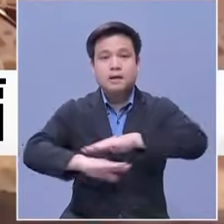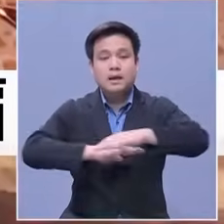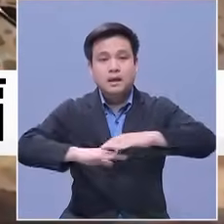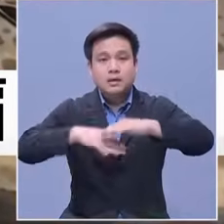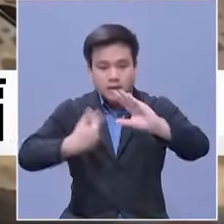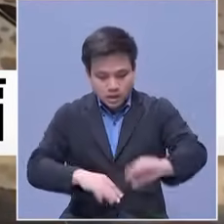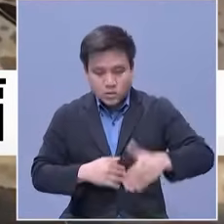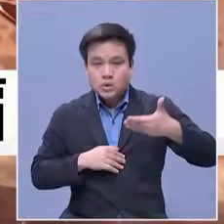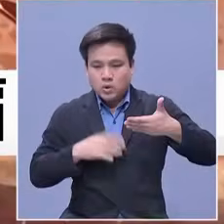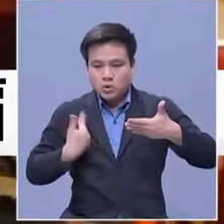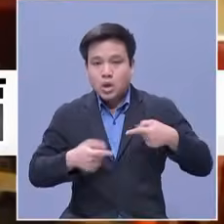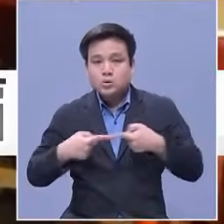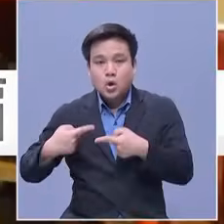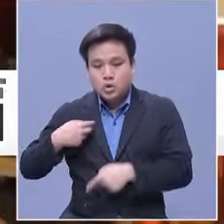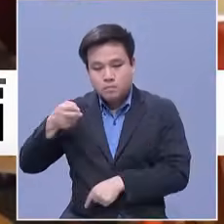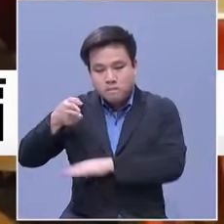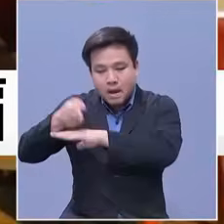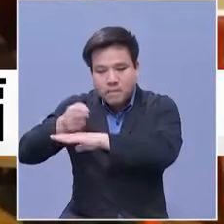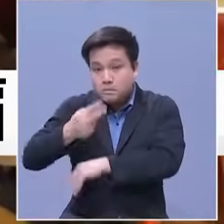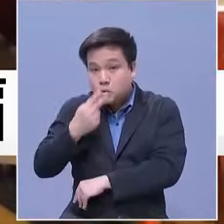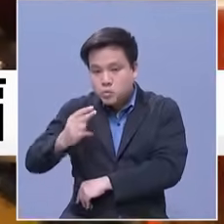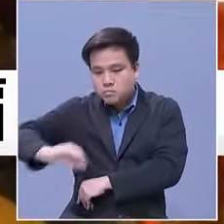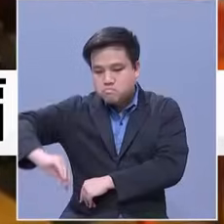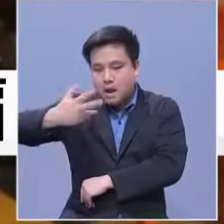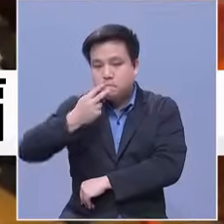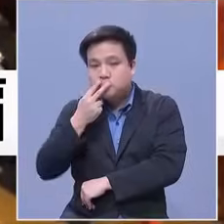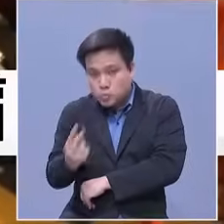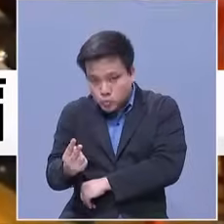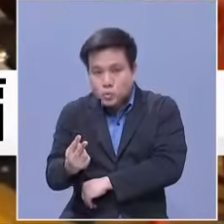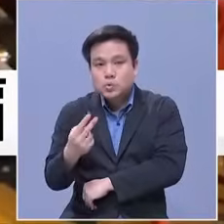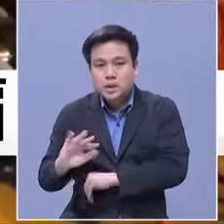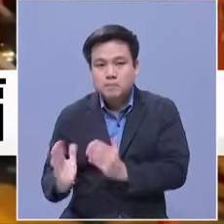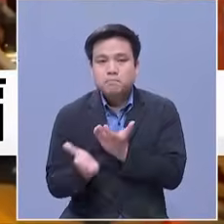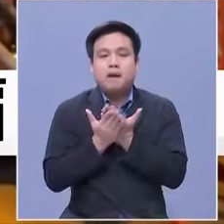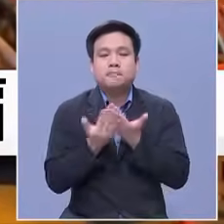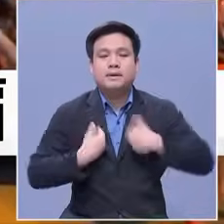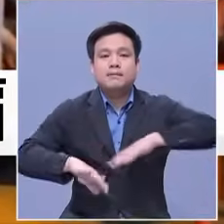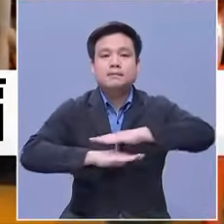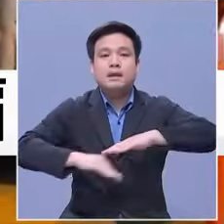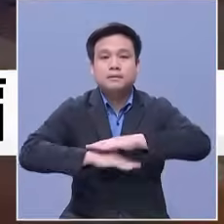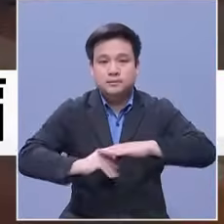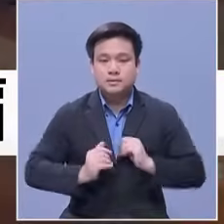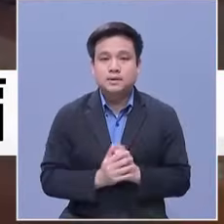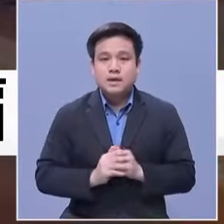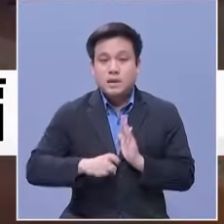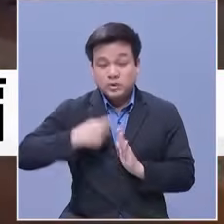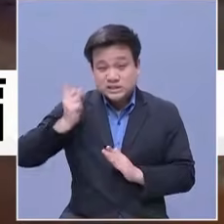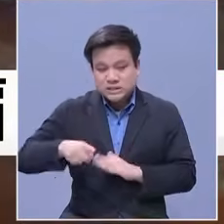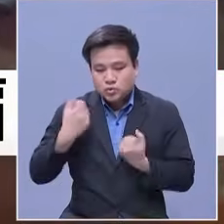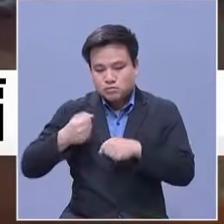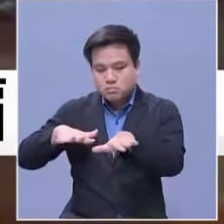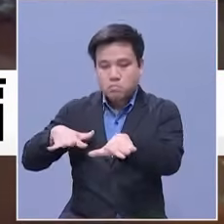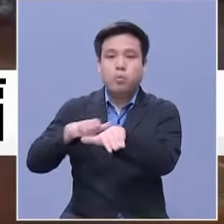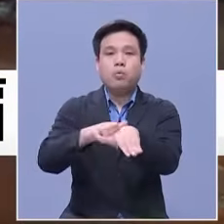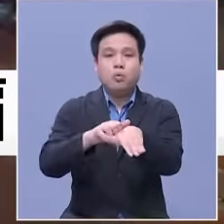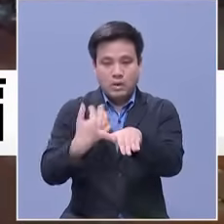อบภาพจากกล้องวงจรปิดที่อยู่ในจุดเกิดเหตุแล้วก็บริเวณใกล้เคียงเพื่อหาสาเหตุของอุบัติเหตุในครั้งนี้เพื่อดำเนินคดีตามกฎห